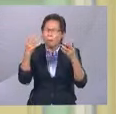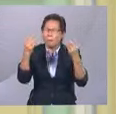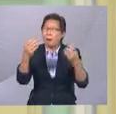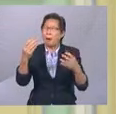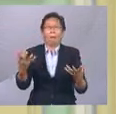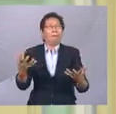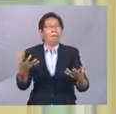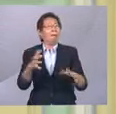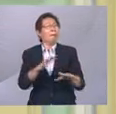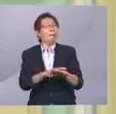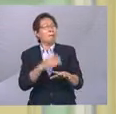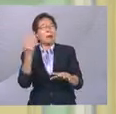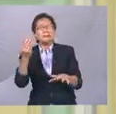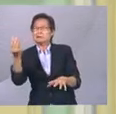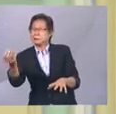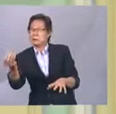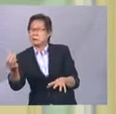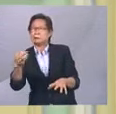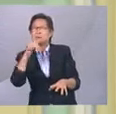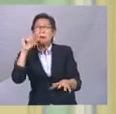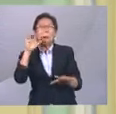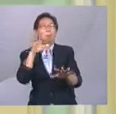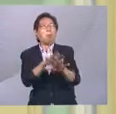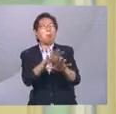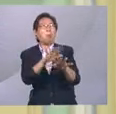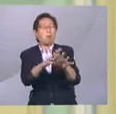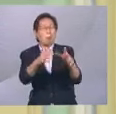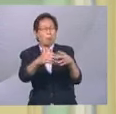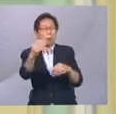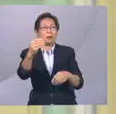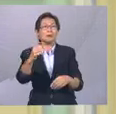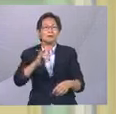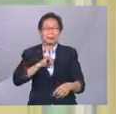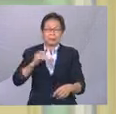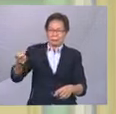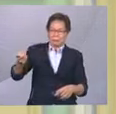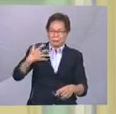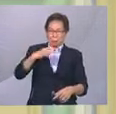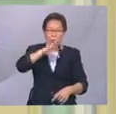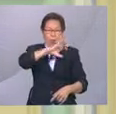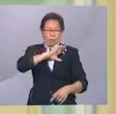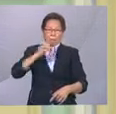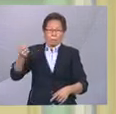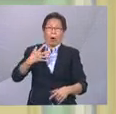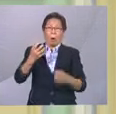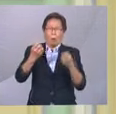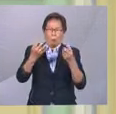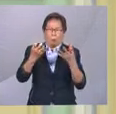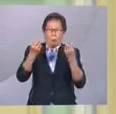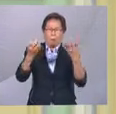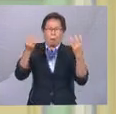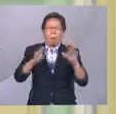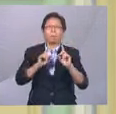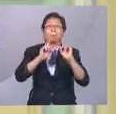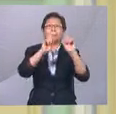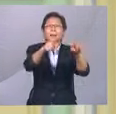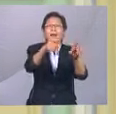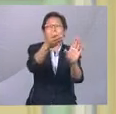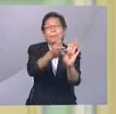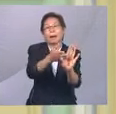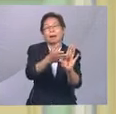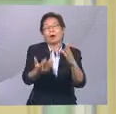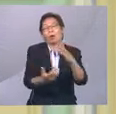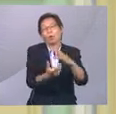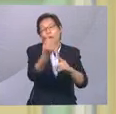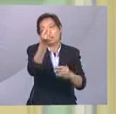kebiasaan kayak biasa Hai sebab jadi pahamkan ramai yang pergi ke bank untuk